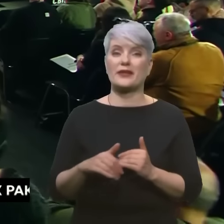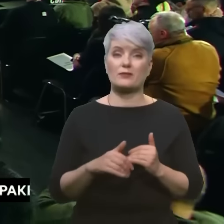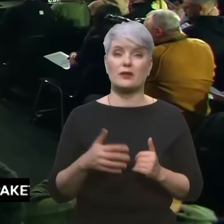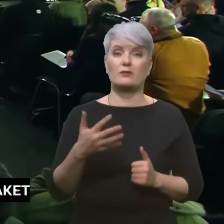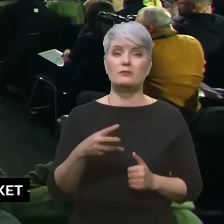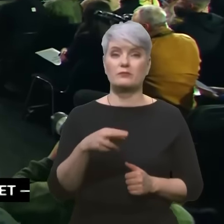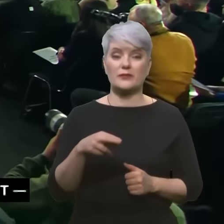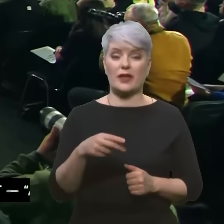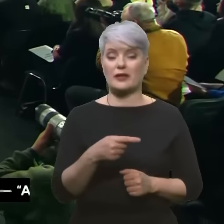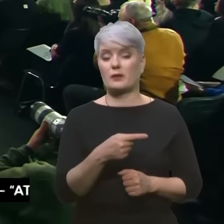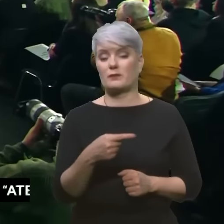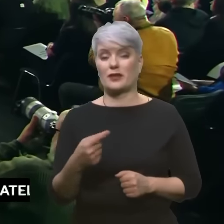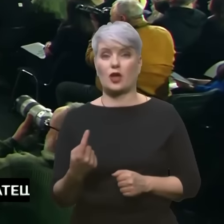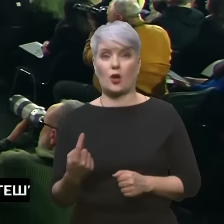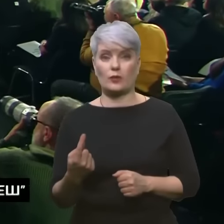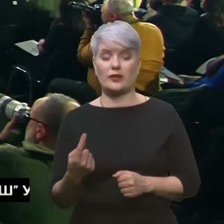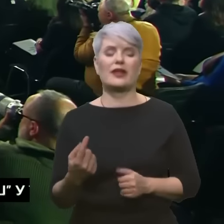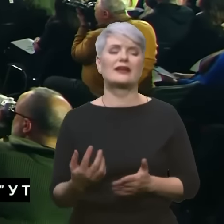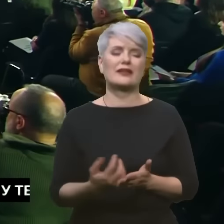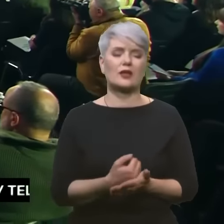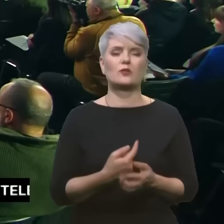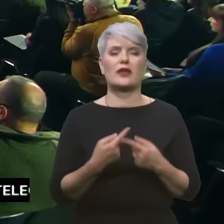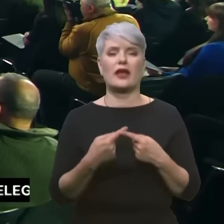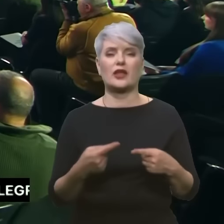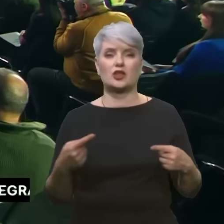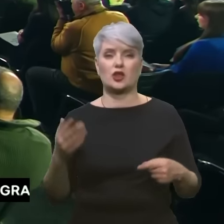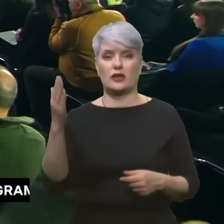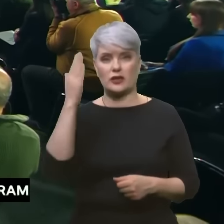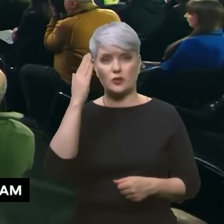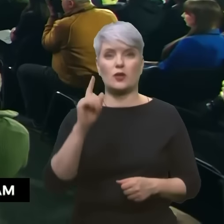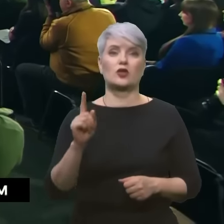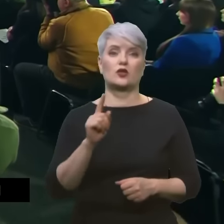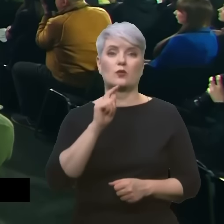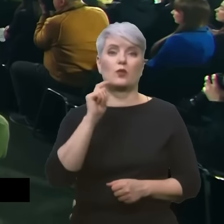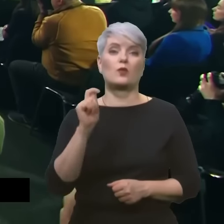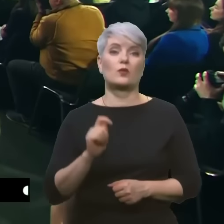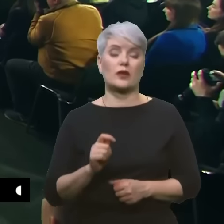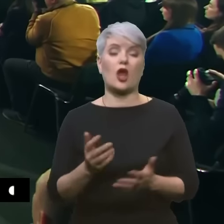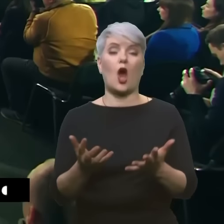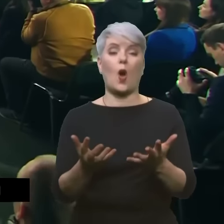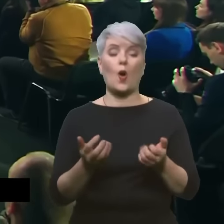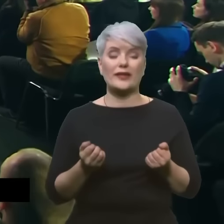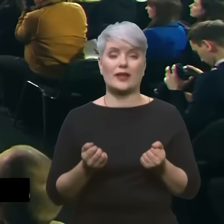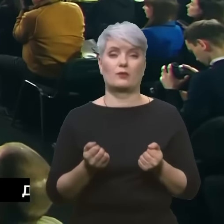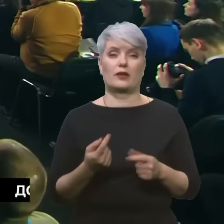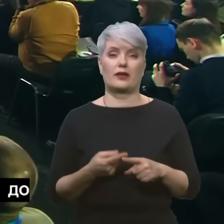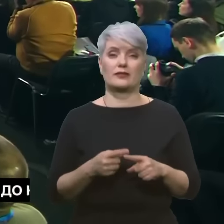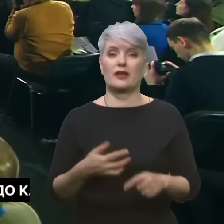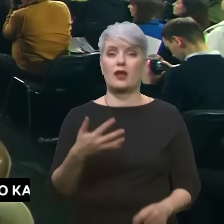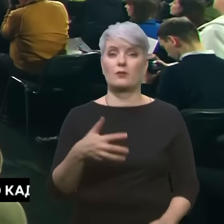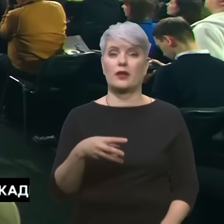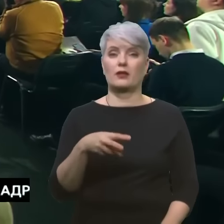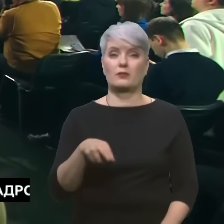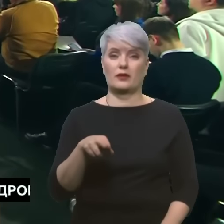мільярдів мінус один, знайдуться інші інструменти для того, щоб Україна отримала ці 50 мільярдів. Це